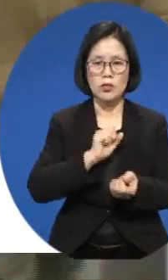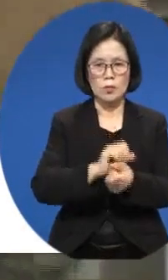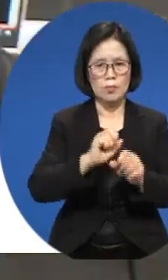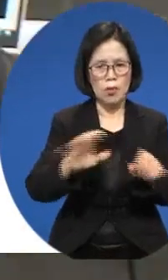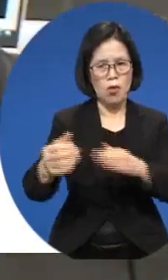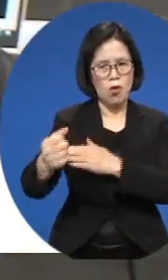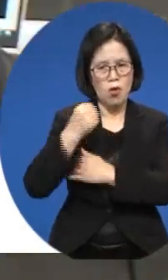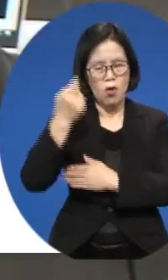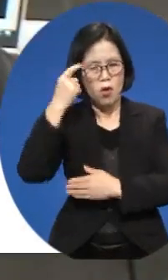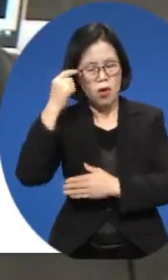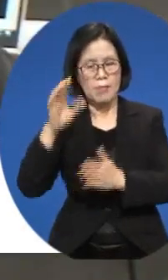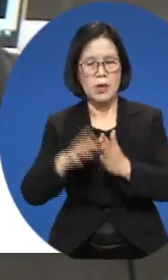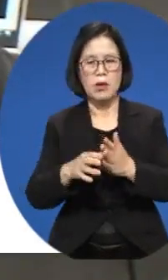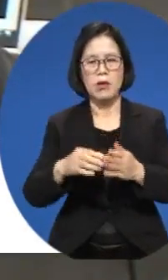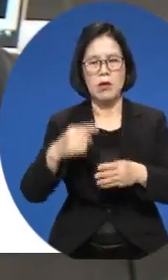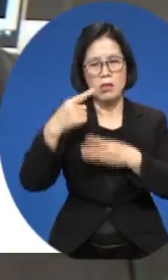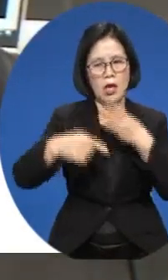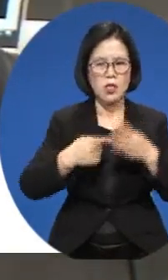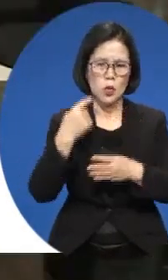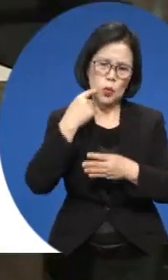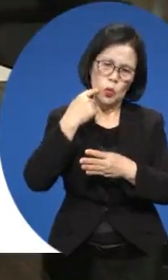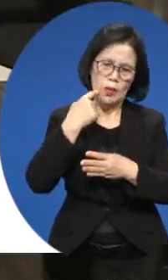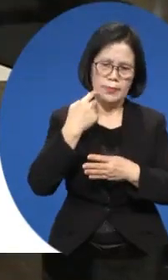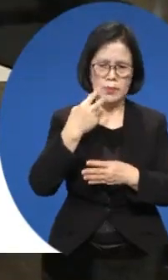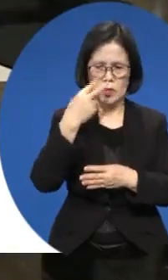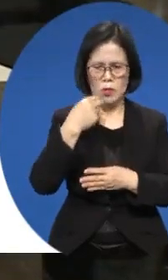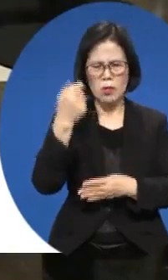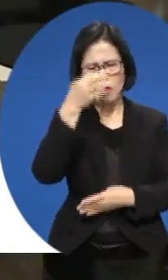고려할 때 계절 독감처럼 관리하는 건